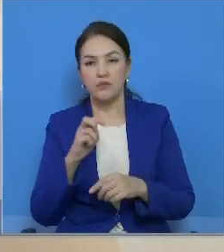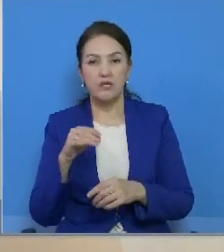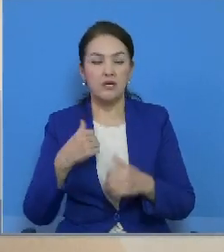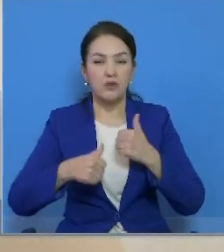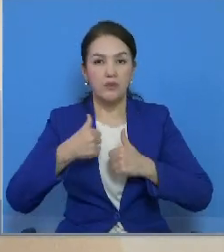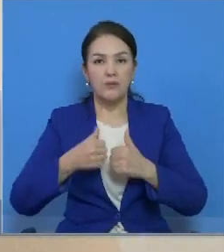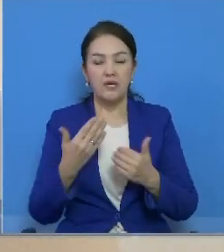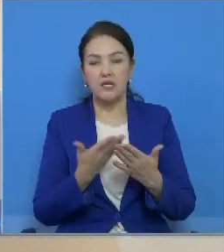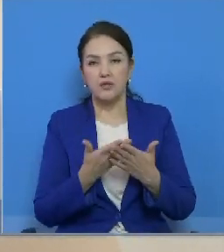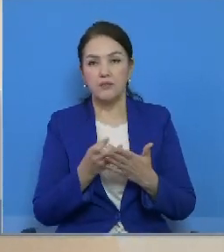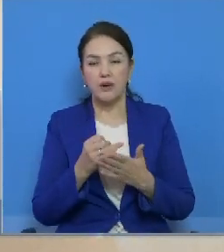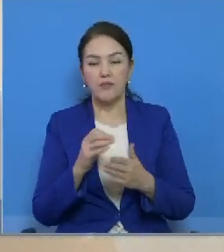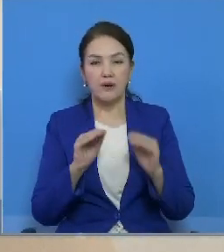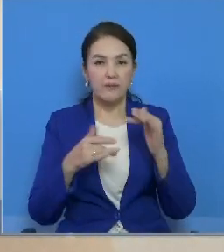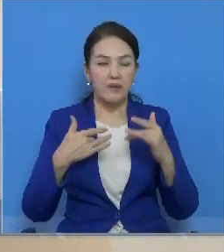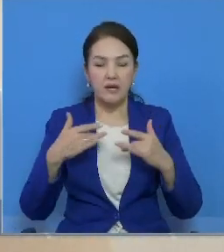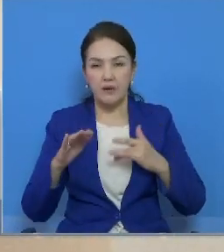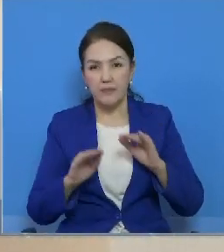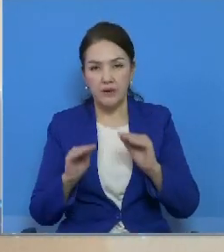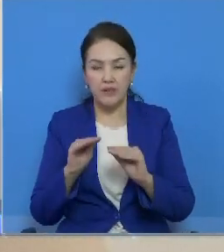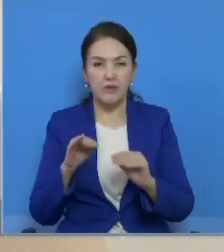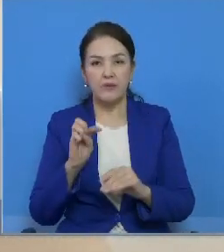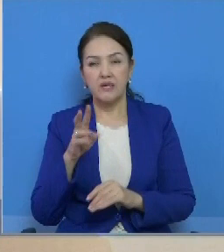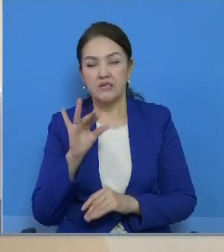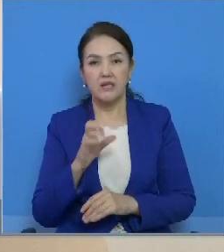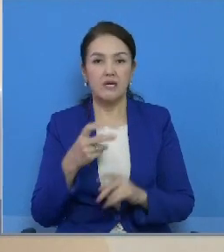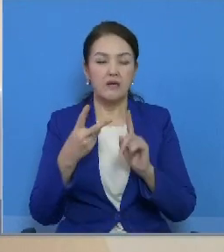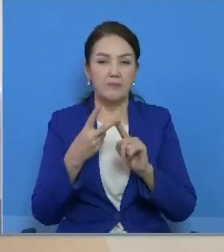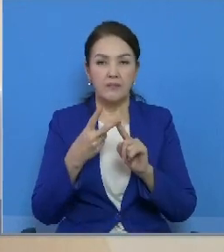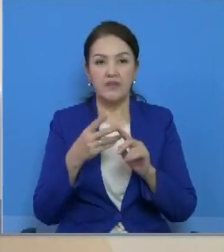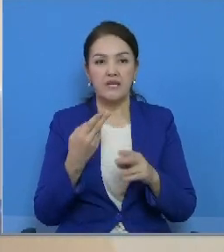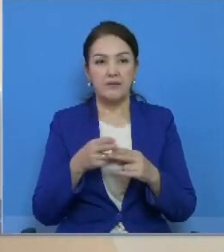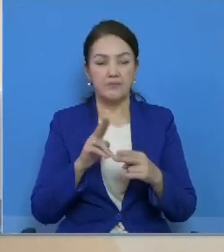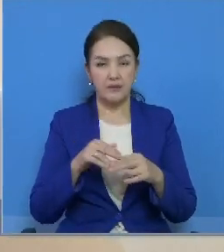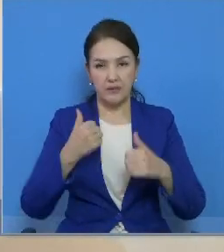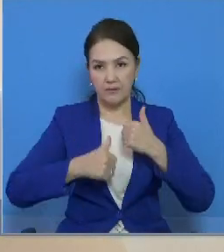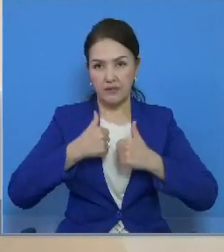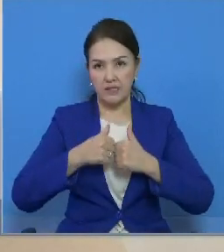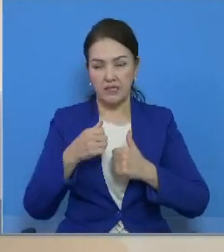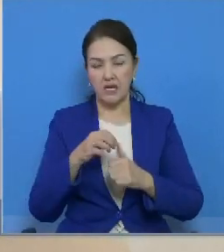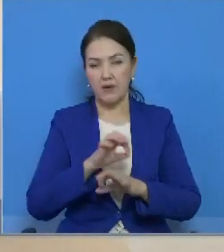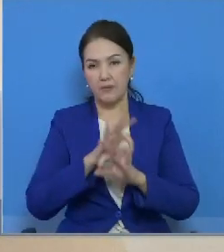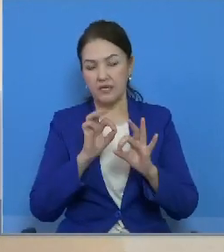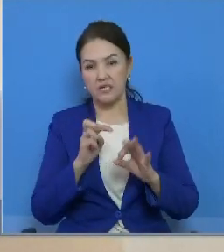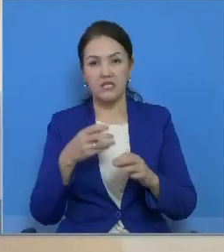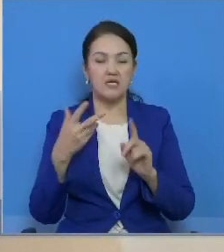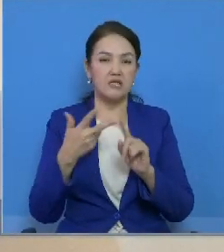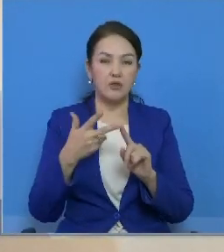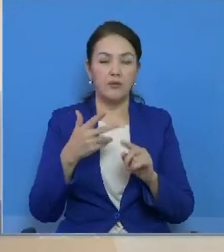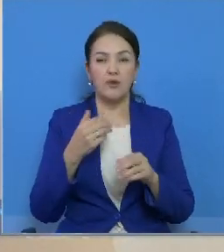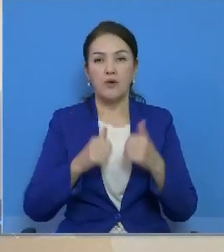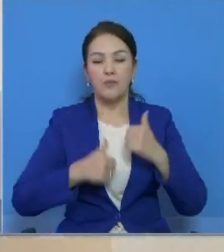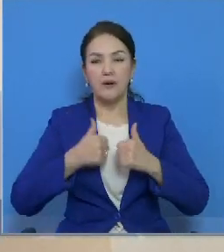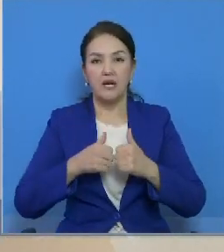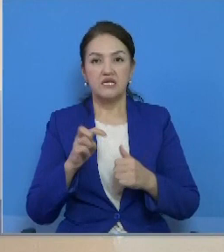конкурс драматических постановок по произведению Ауэзова. Второй тур – это конкурс композиций. Третий тур – это